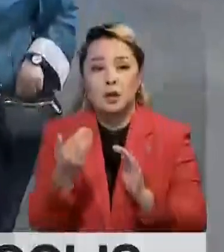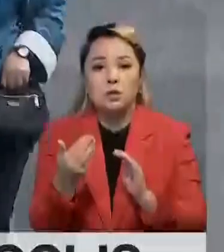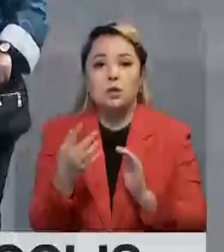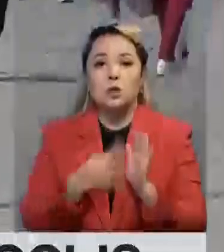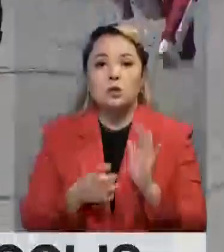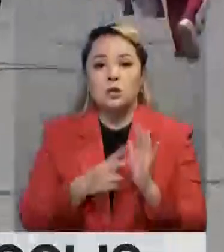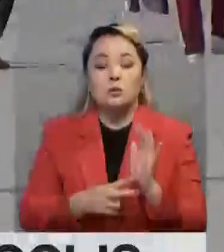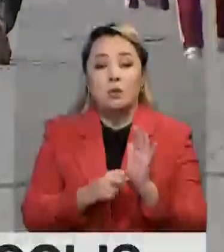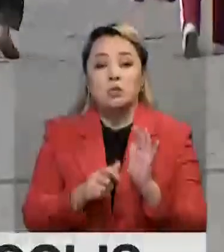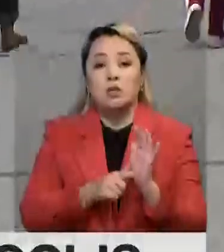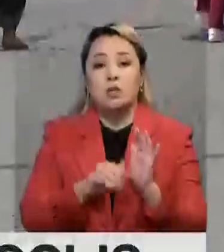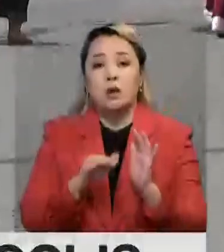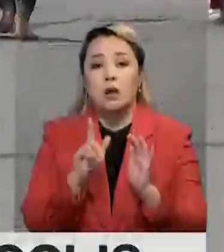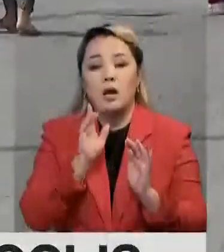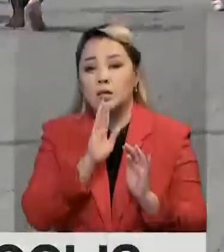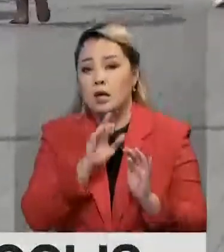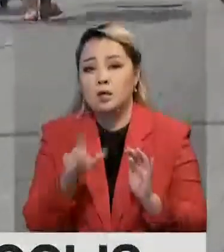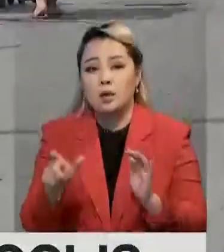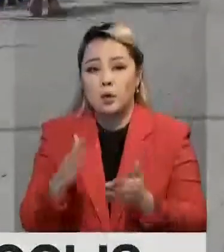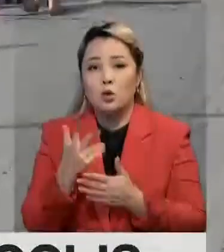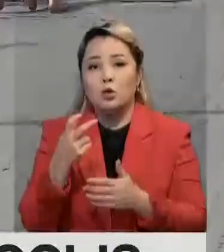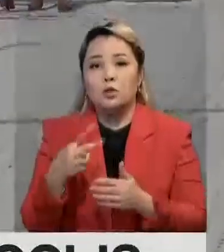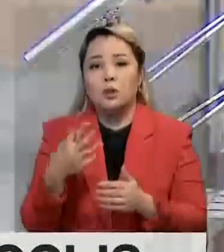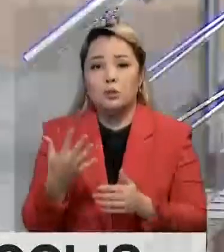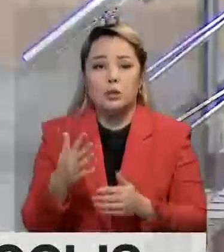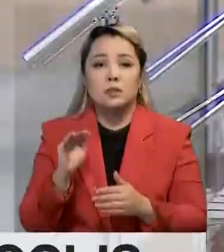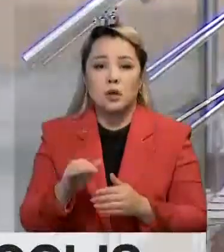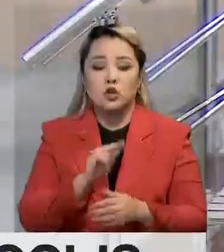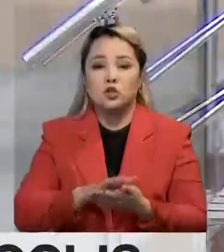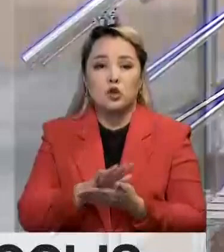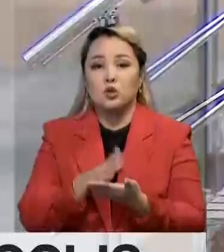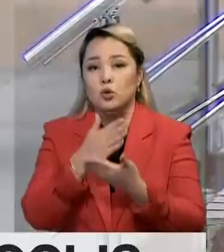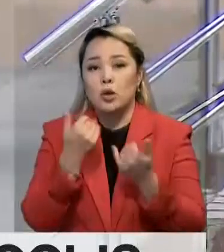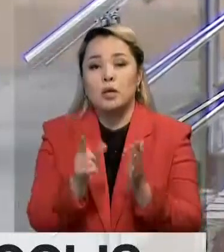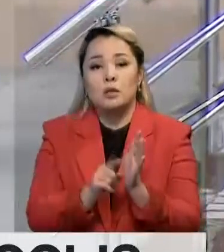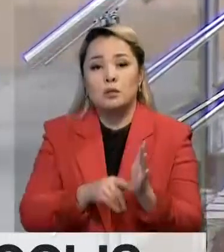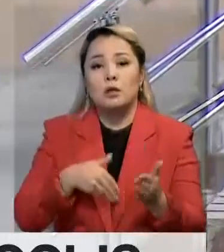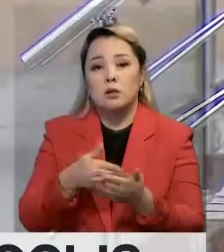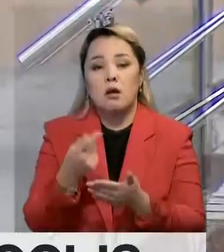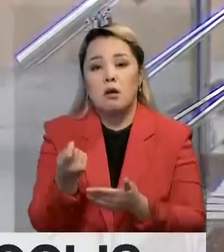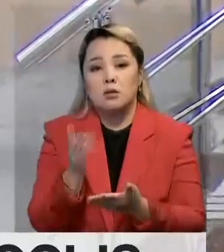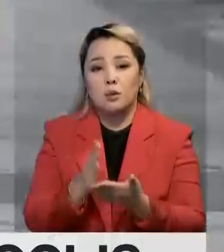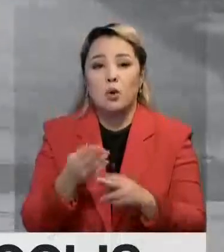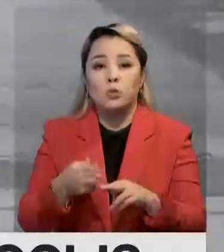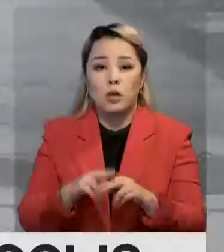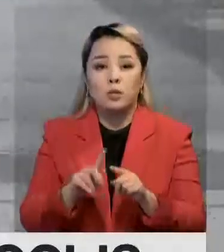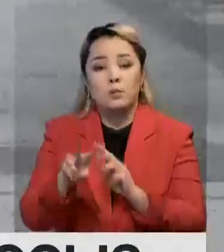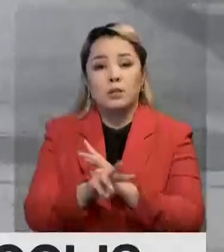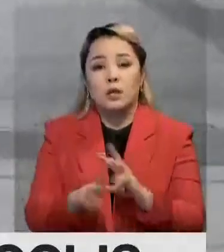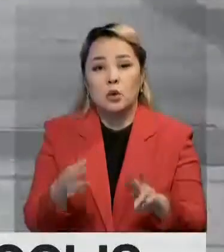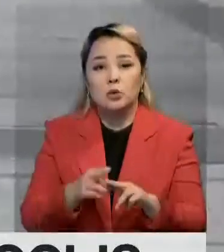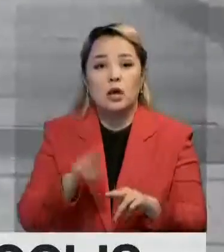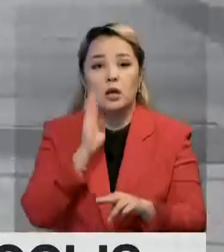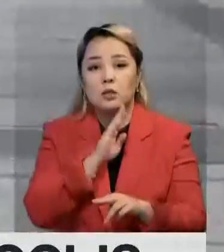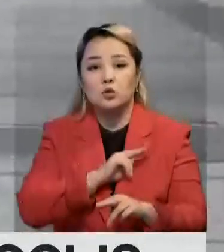967 мың әйел бар, оның 325 мыңы еш жерде жұмыс істемейді, тезінше зейнетақысы да аз болады. Сондықтан министрлік осы